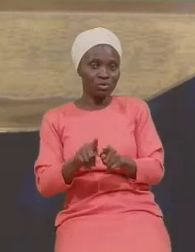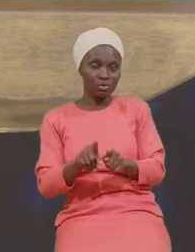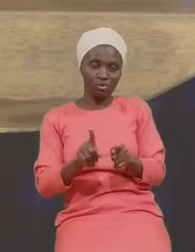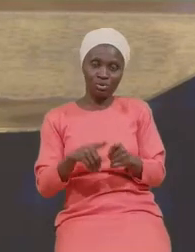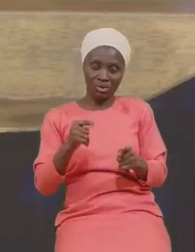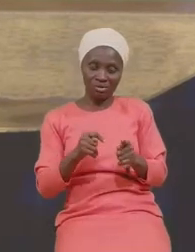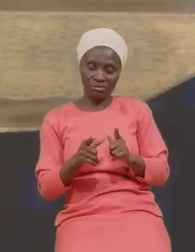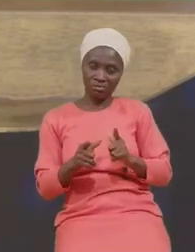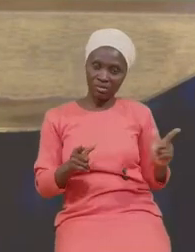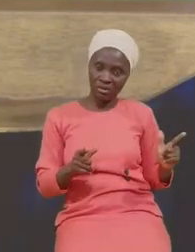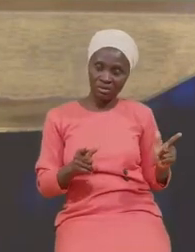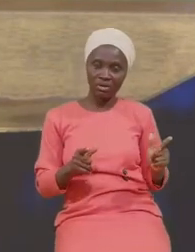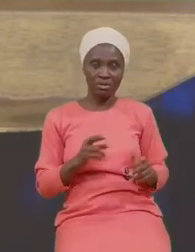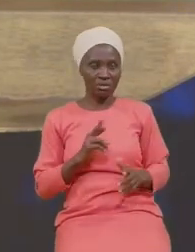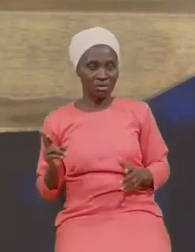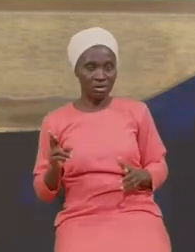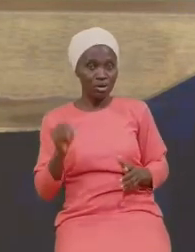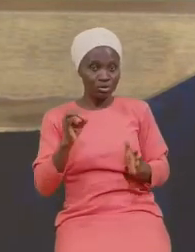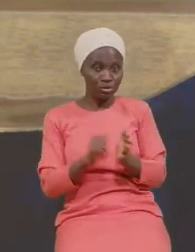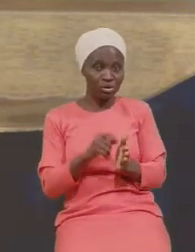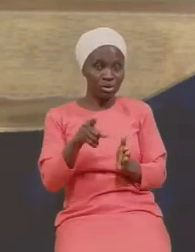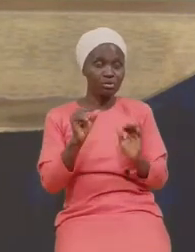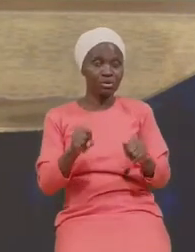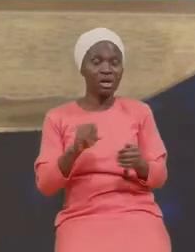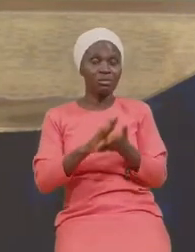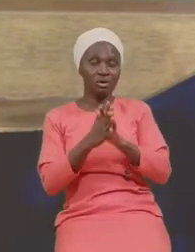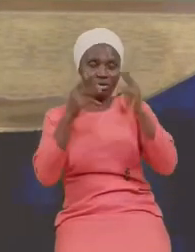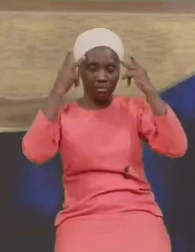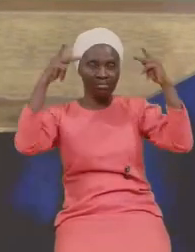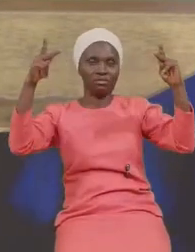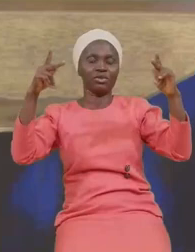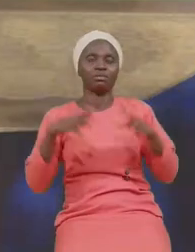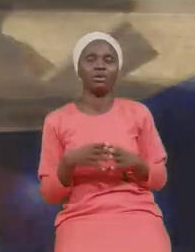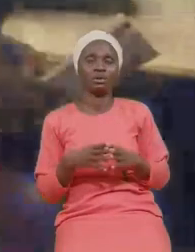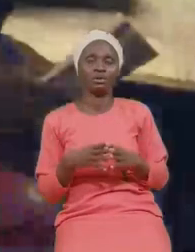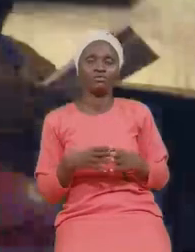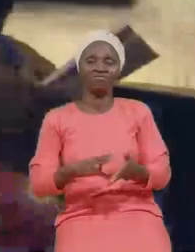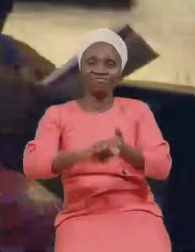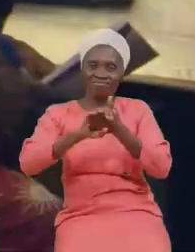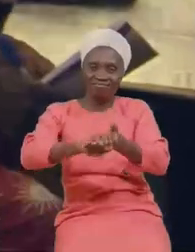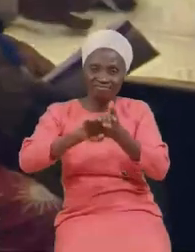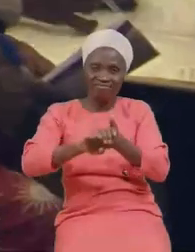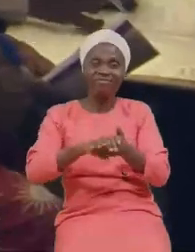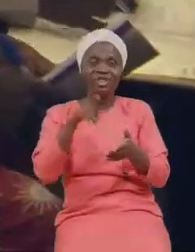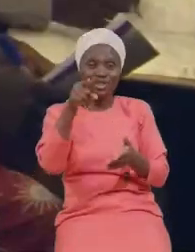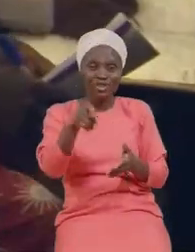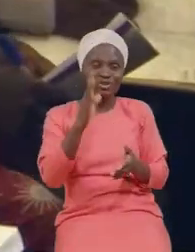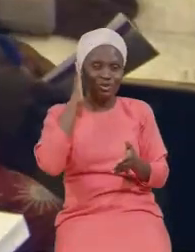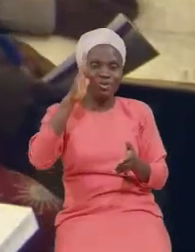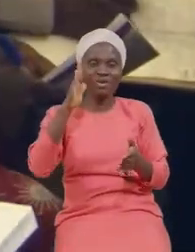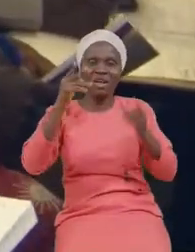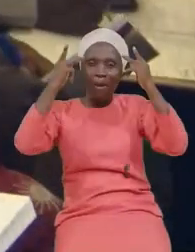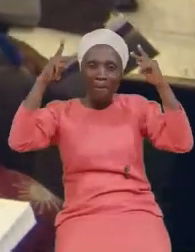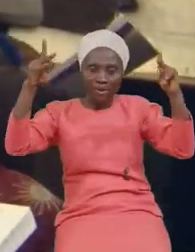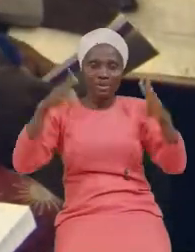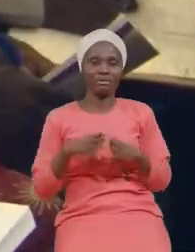afin de réussir félicitations à toi tu vas réussir afin de réussir